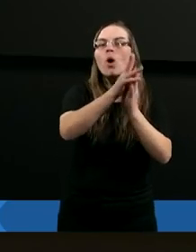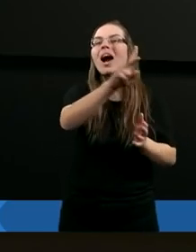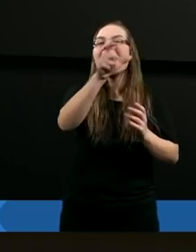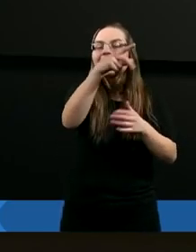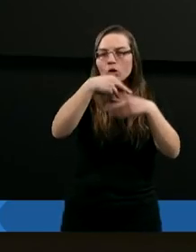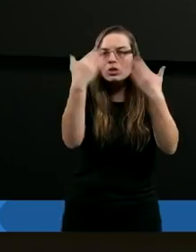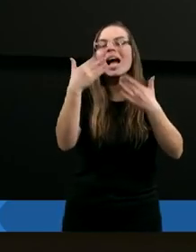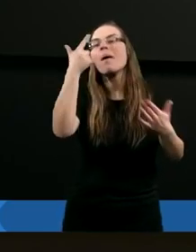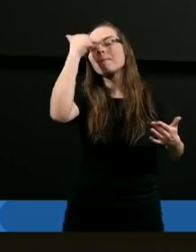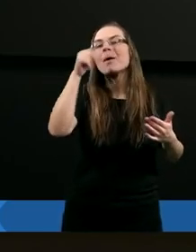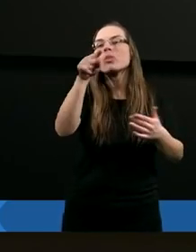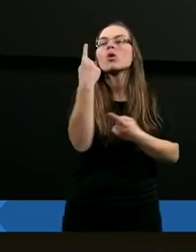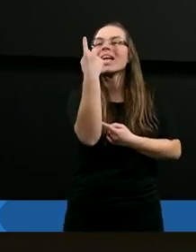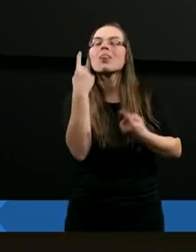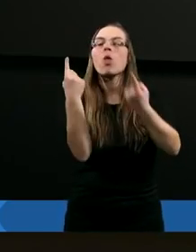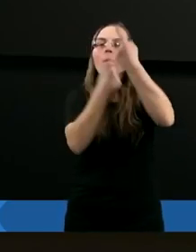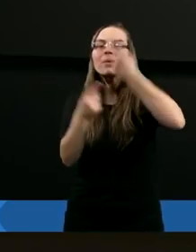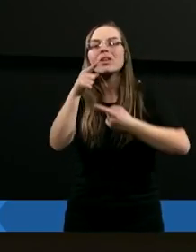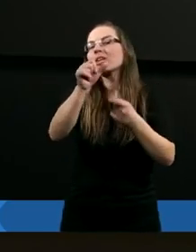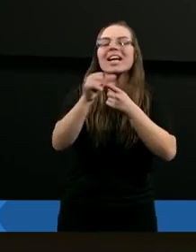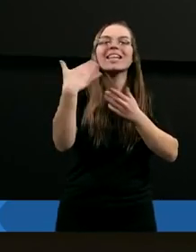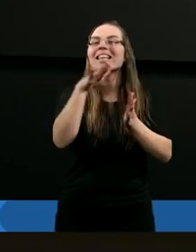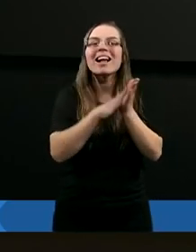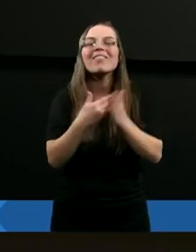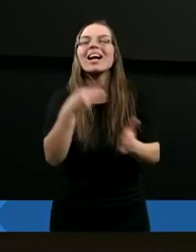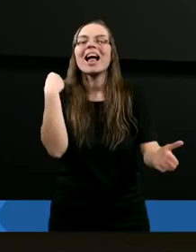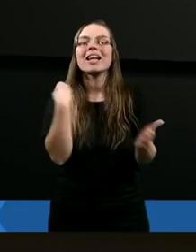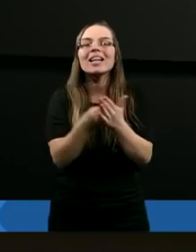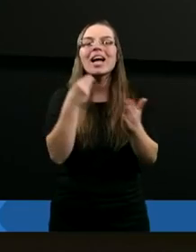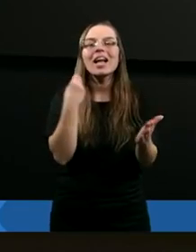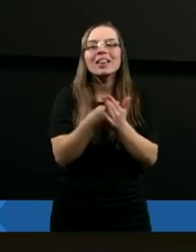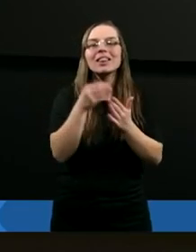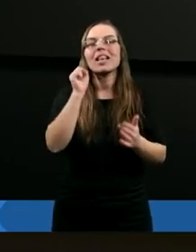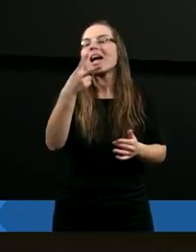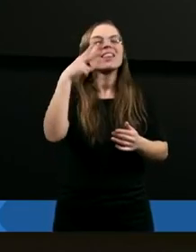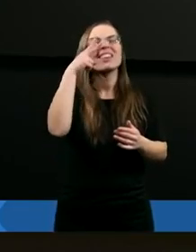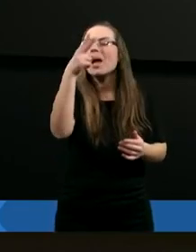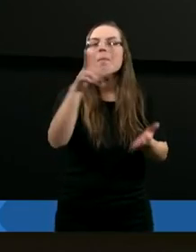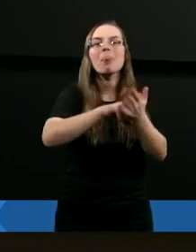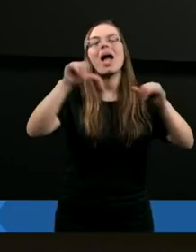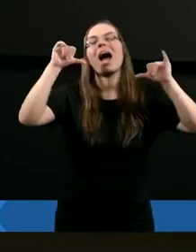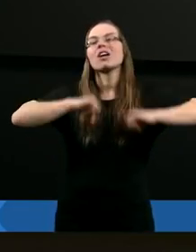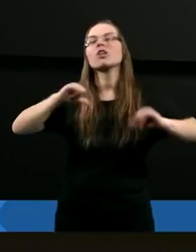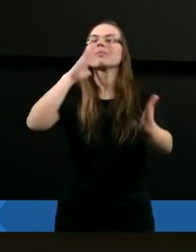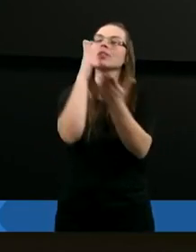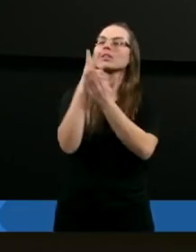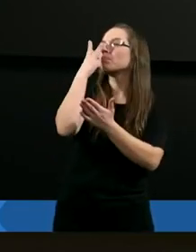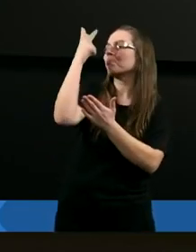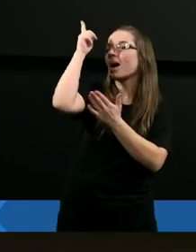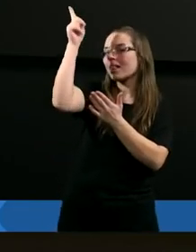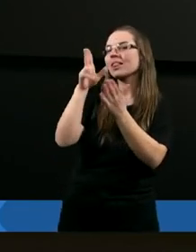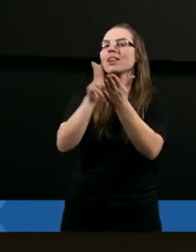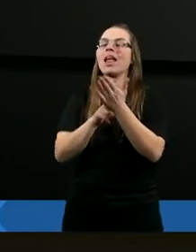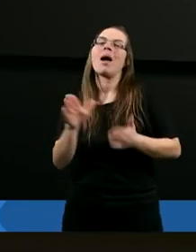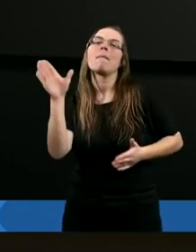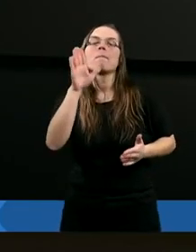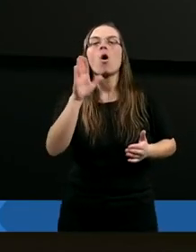każdego dnia, pamiętali tą jedną myśl, ona jest niezwykle cenna. Mniej patrzmy na siebie, więcej patrzmy na Pana Boga.